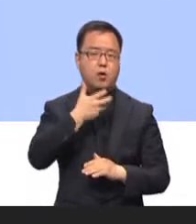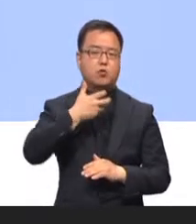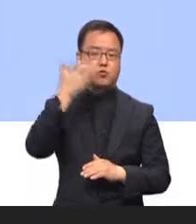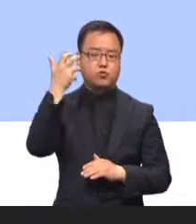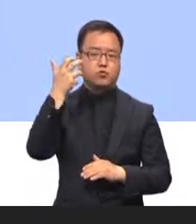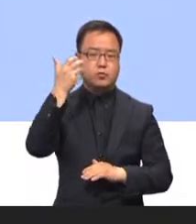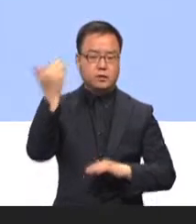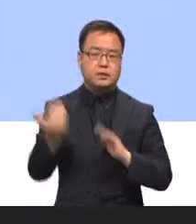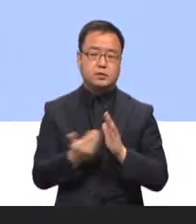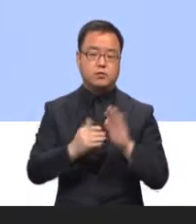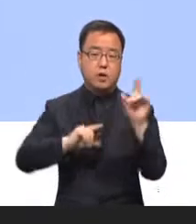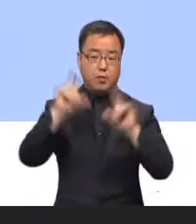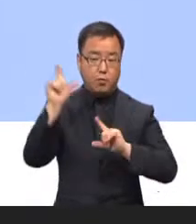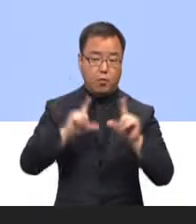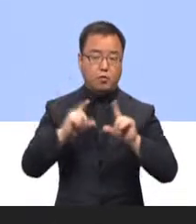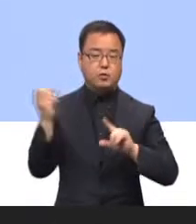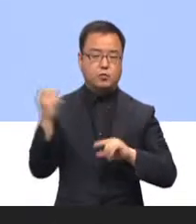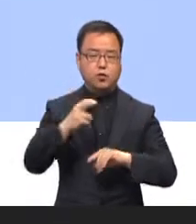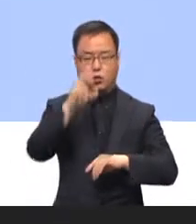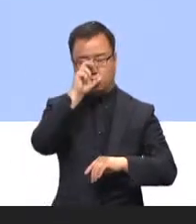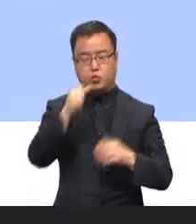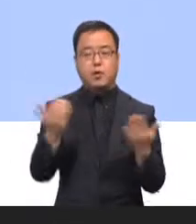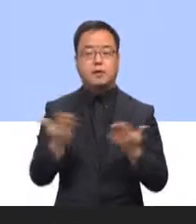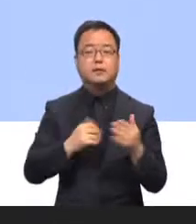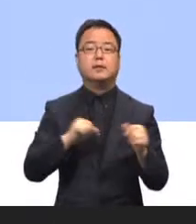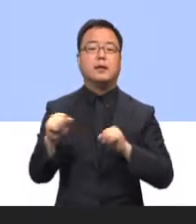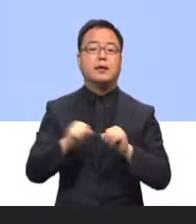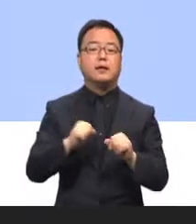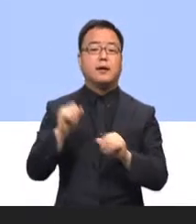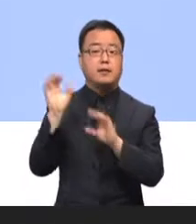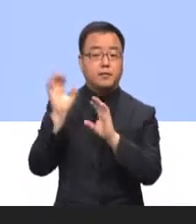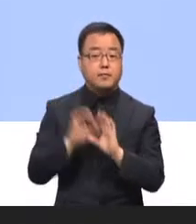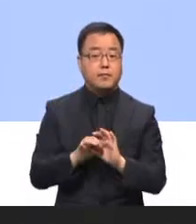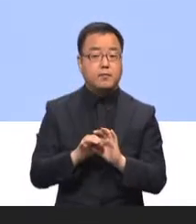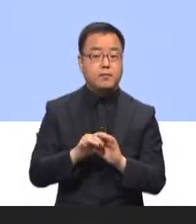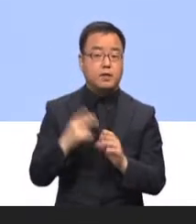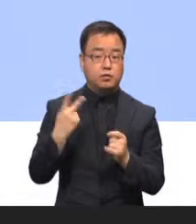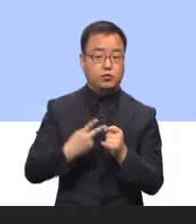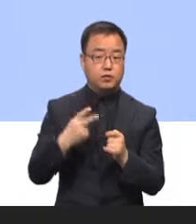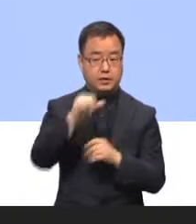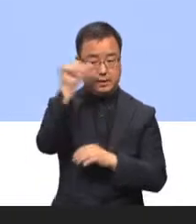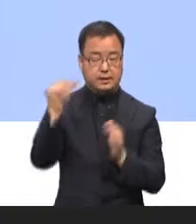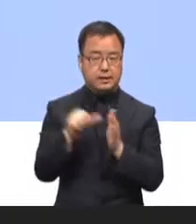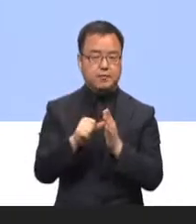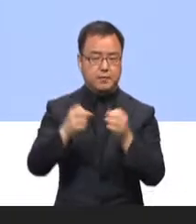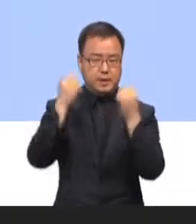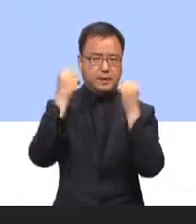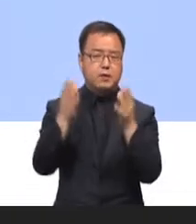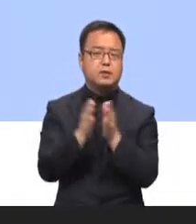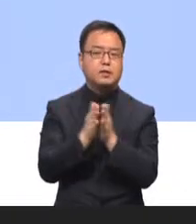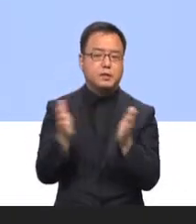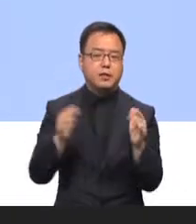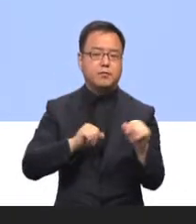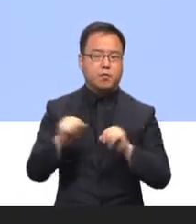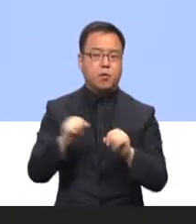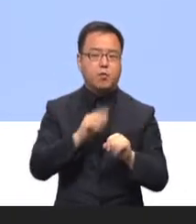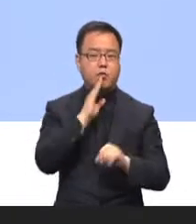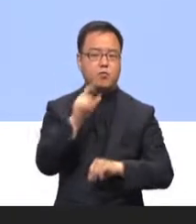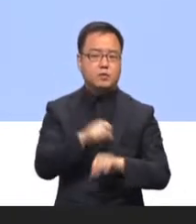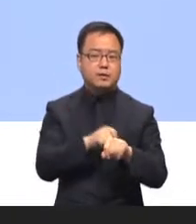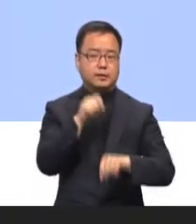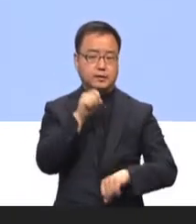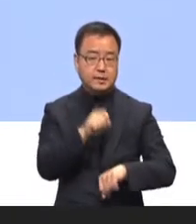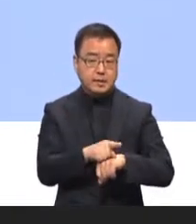자신이 정말 좋아하는 일들을 하면서 제 2의 인생을 개척해 나가는 모습들을 많이 보여주고 있다는 것이 이제 특징입니다